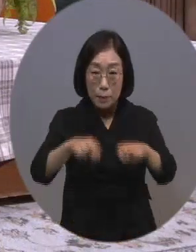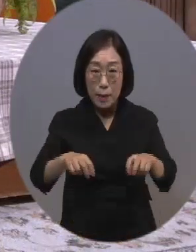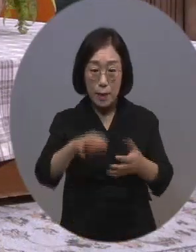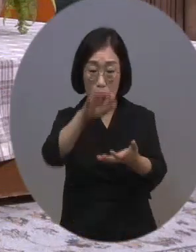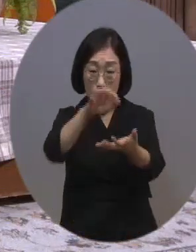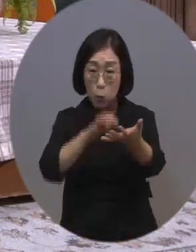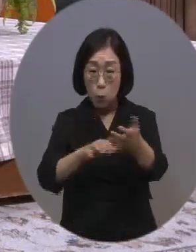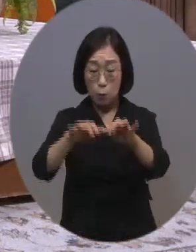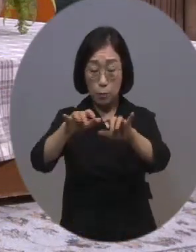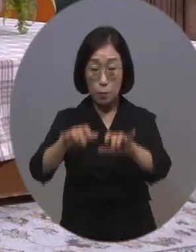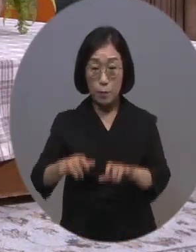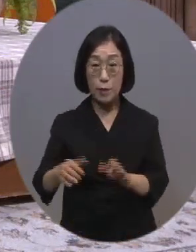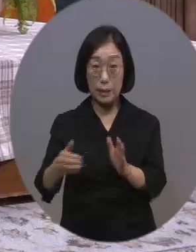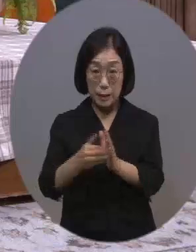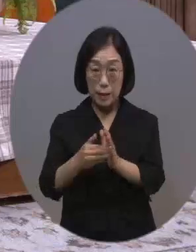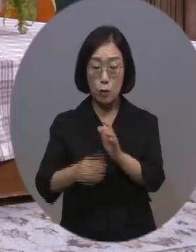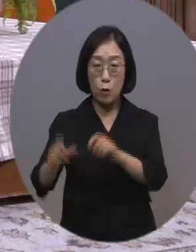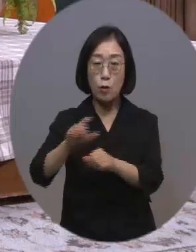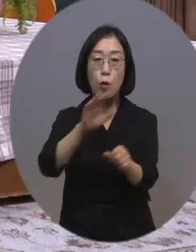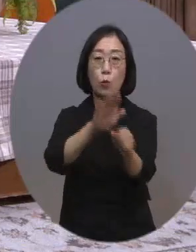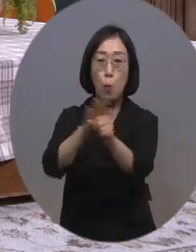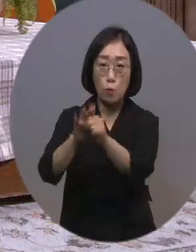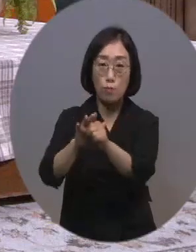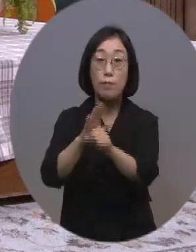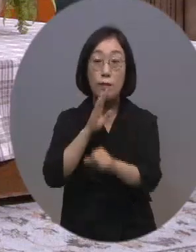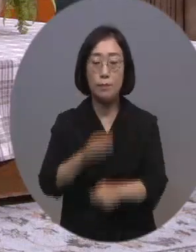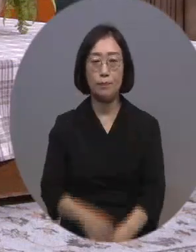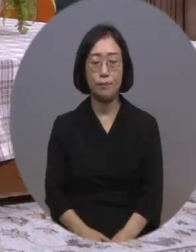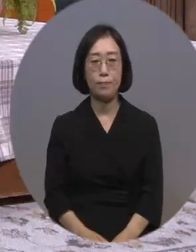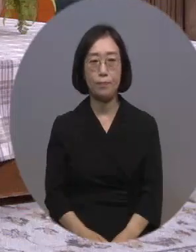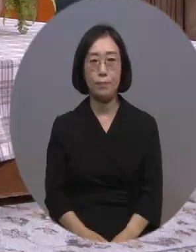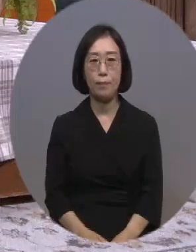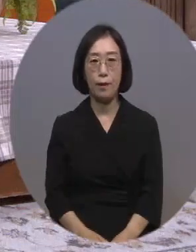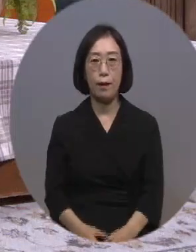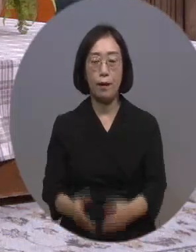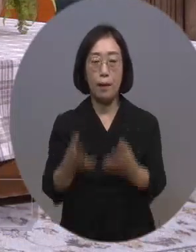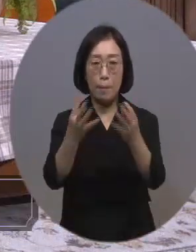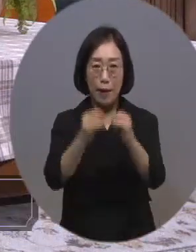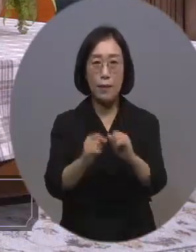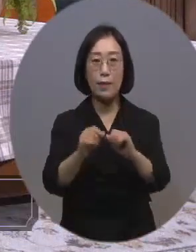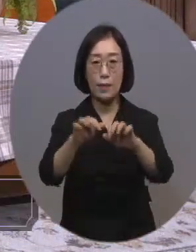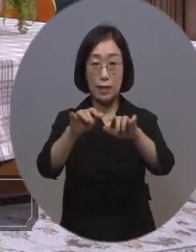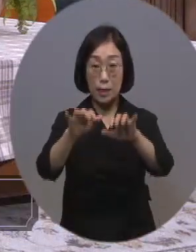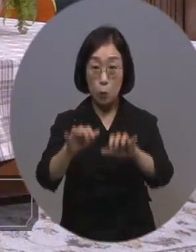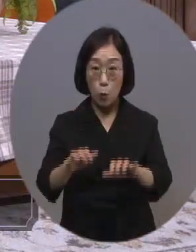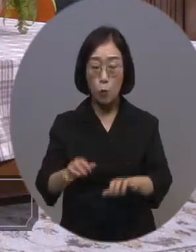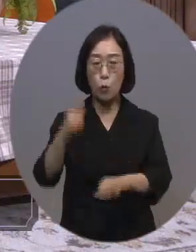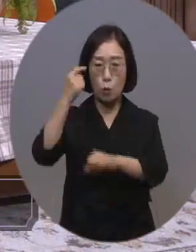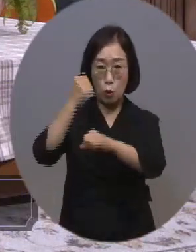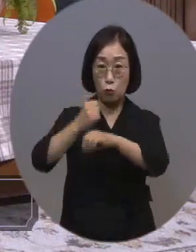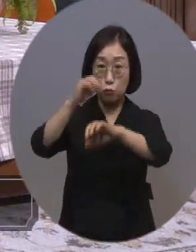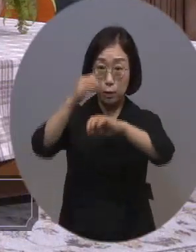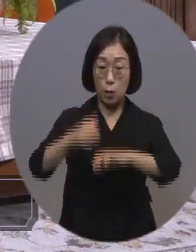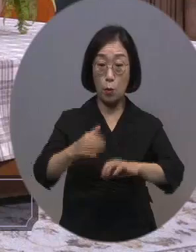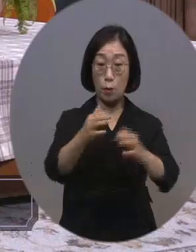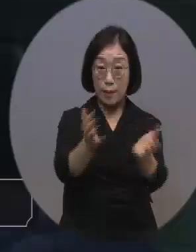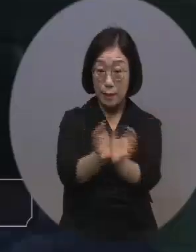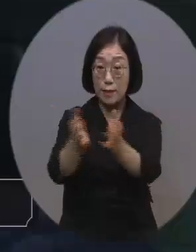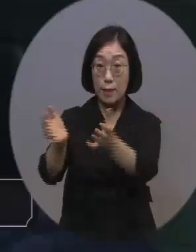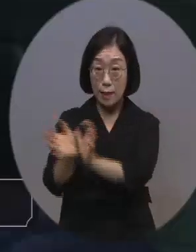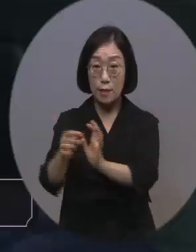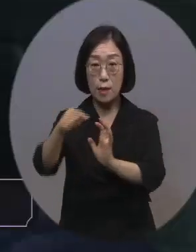여러 가지 지원도 할 거예요. 네. 어떤 거 하십니까? 그래서 사실 많은 이런 기록이나 연구하는